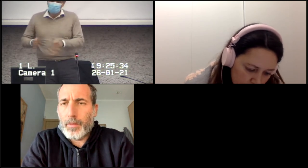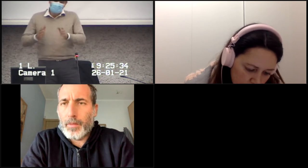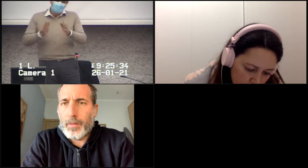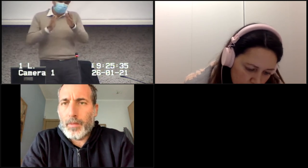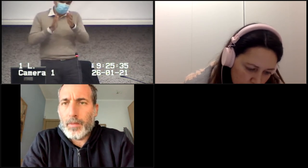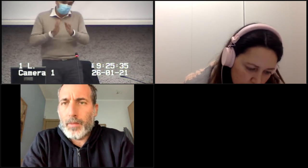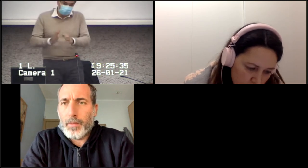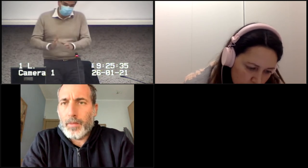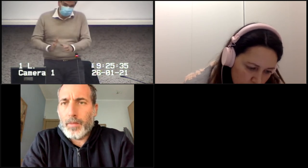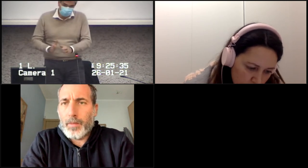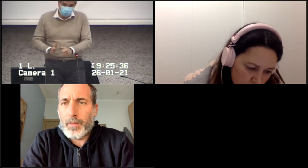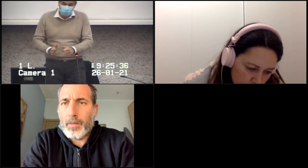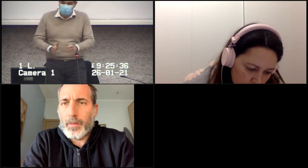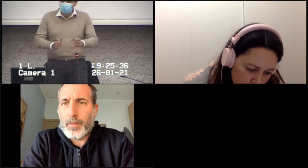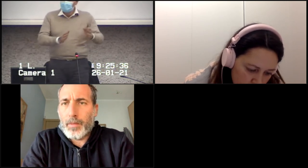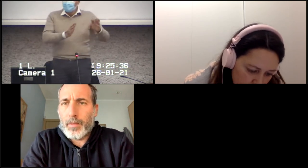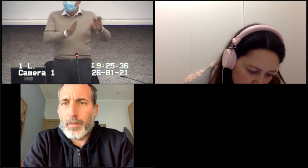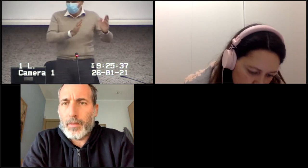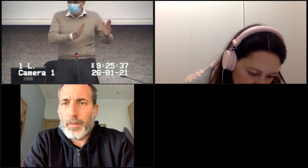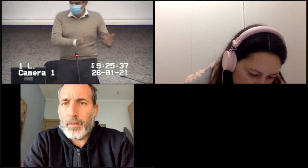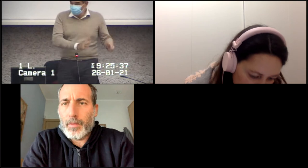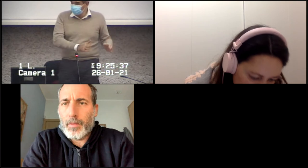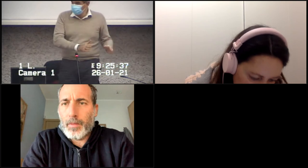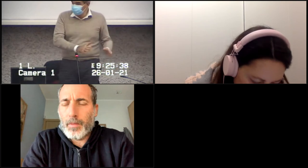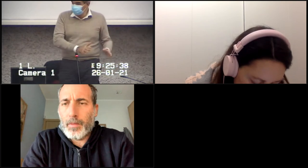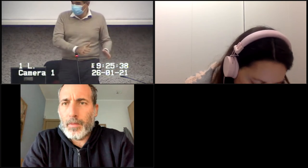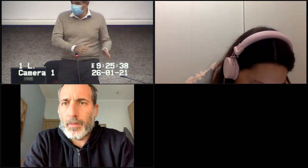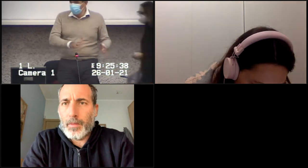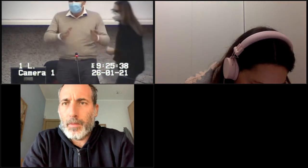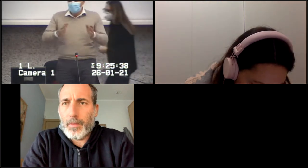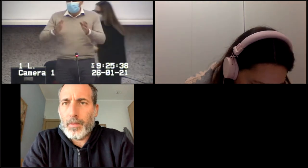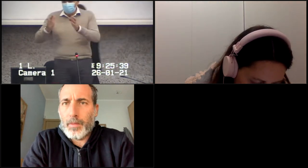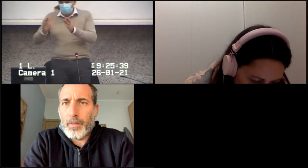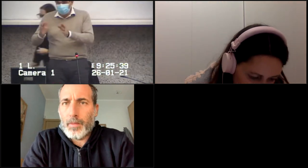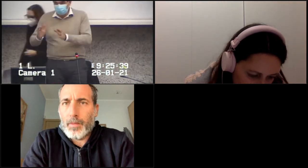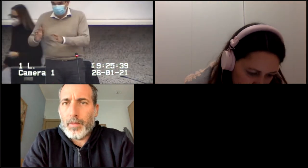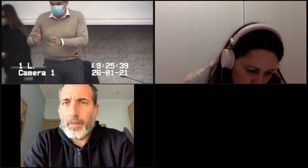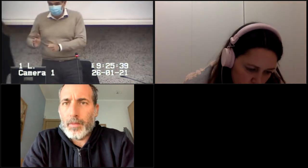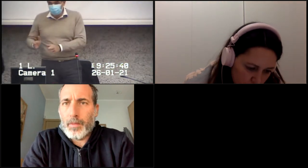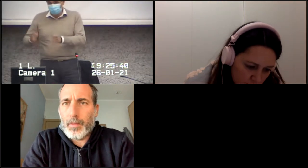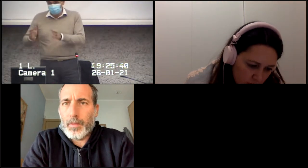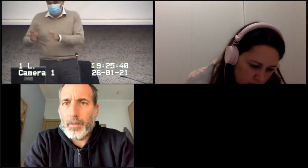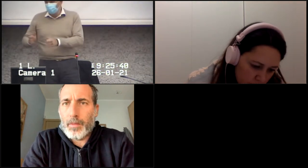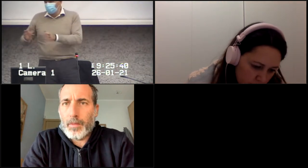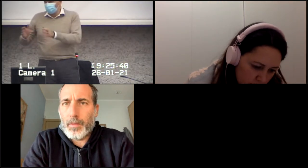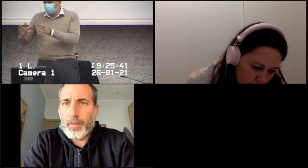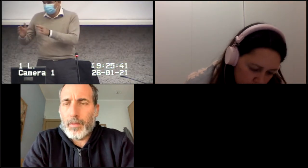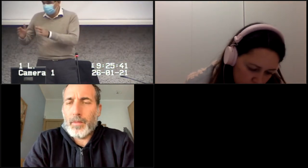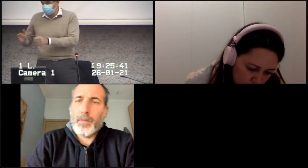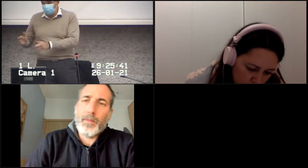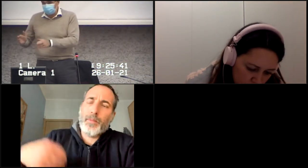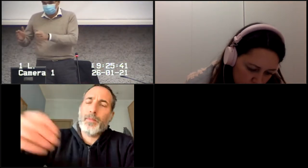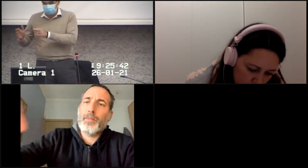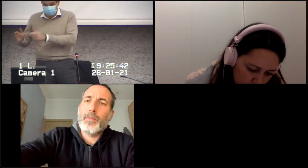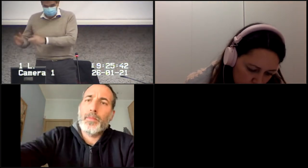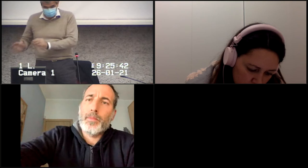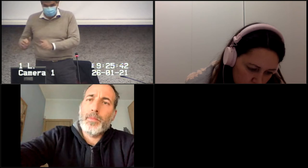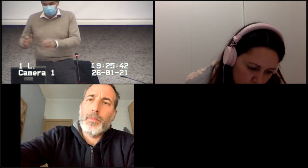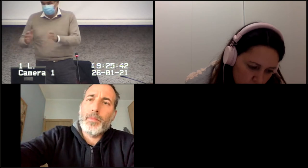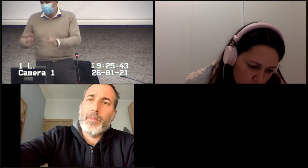obiettivo: rigenerazione urbana, no consumo di suolo e implementazione del recupero dei